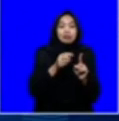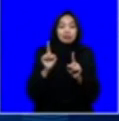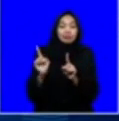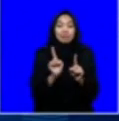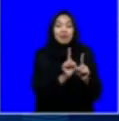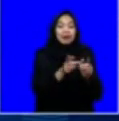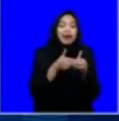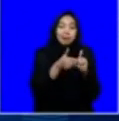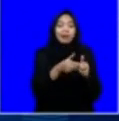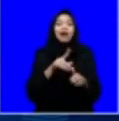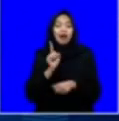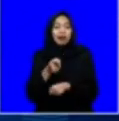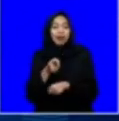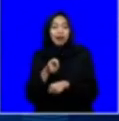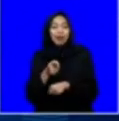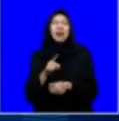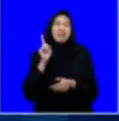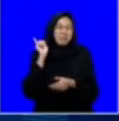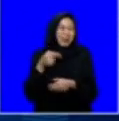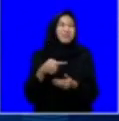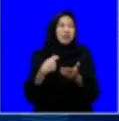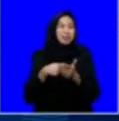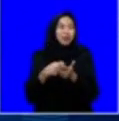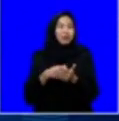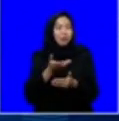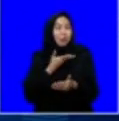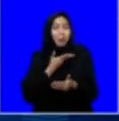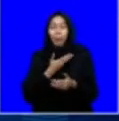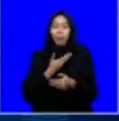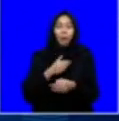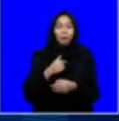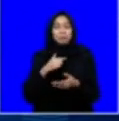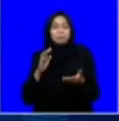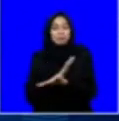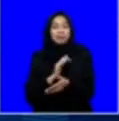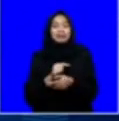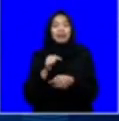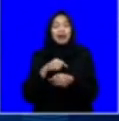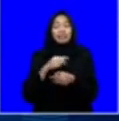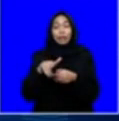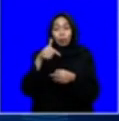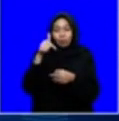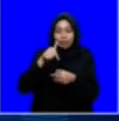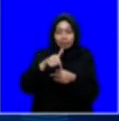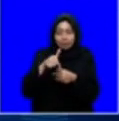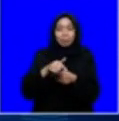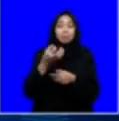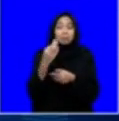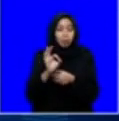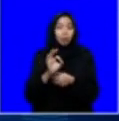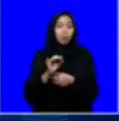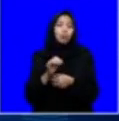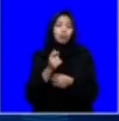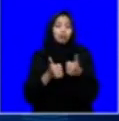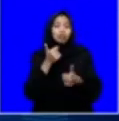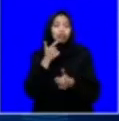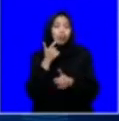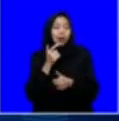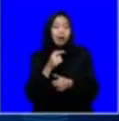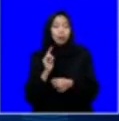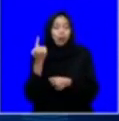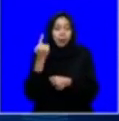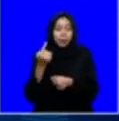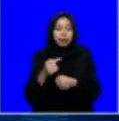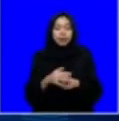mahasiswa, ini pasti banyak direbutkan di tahun ini. Kita akan mulai batch pertama kan tahun ajaran baru, dan benar-benar